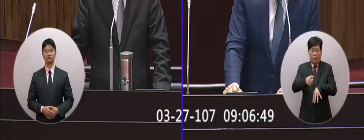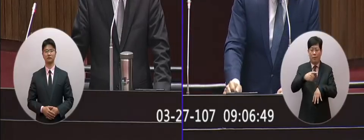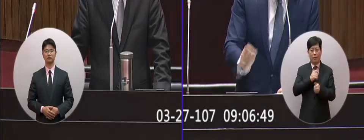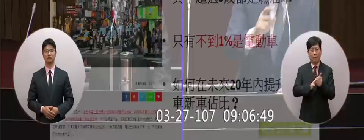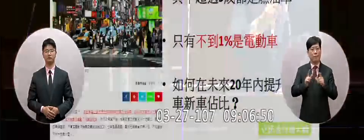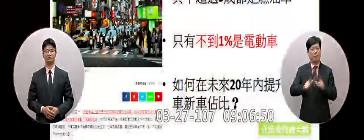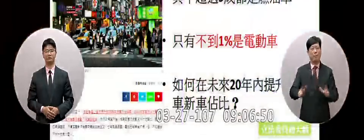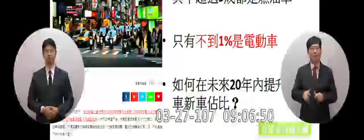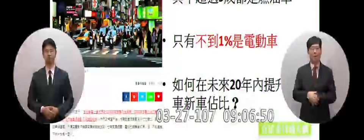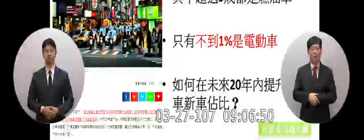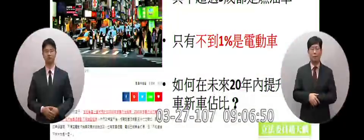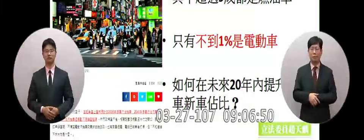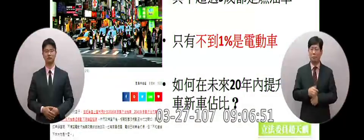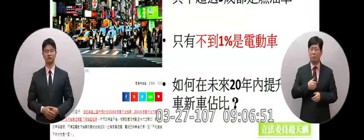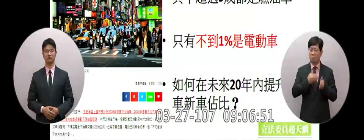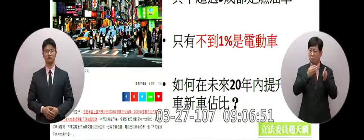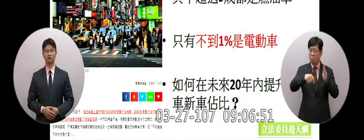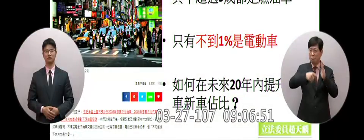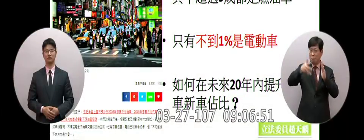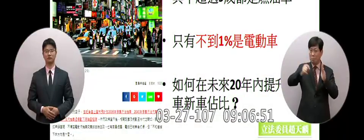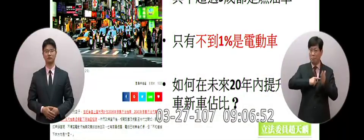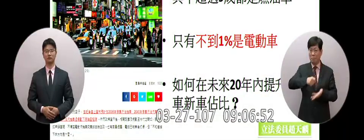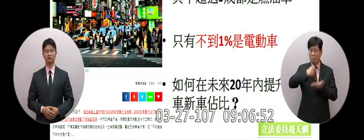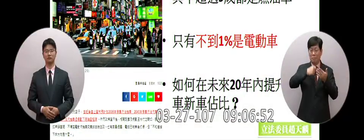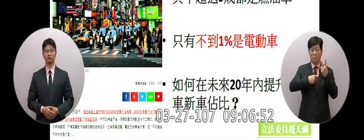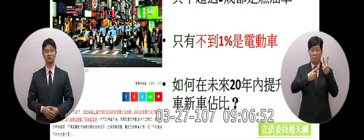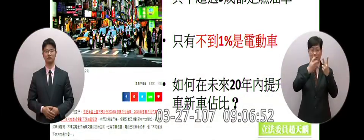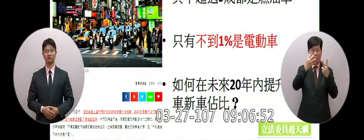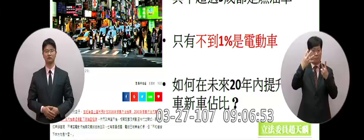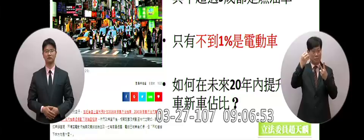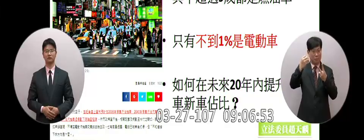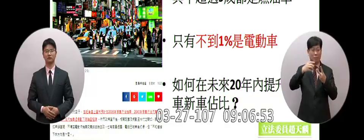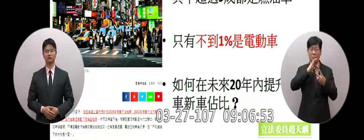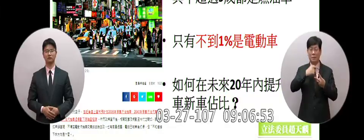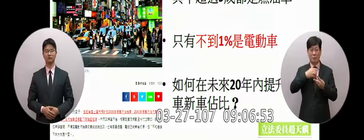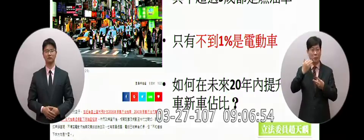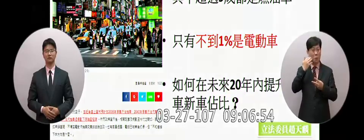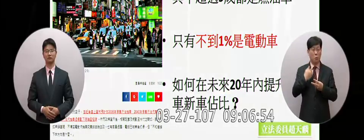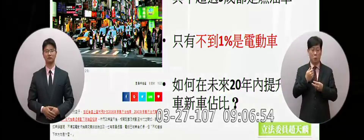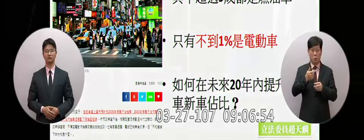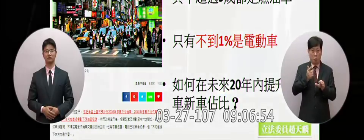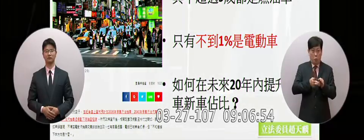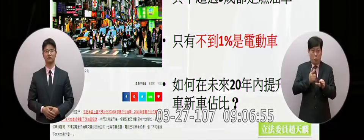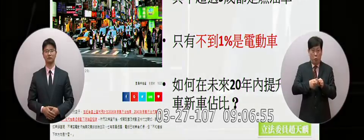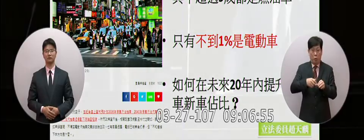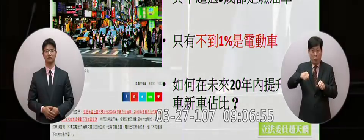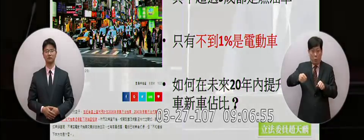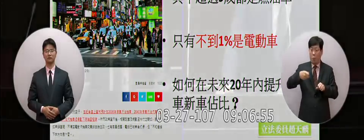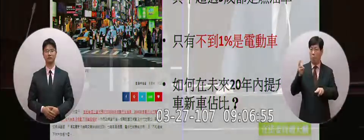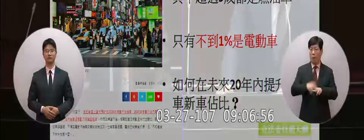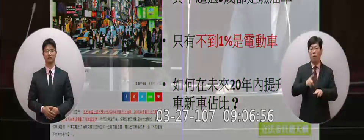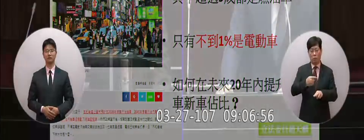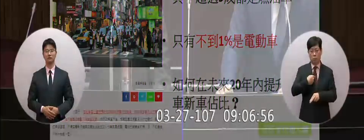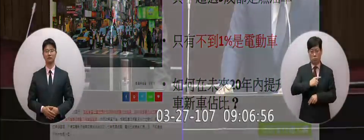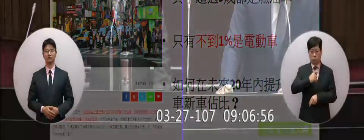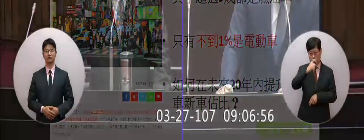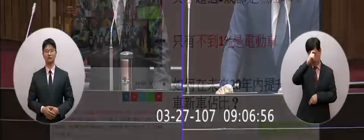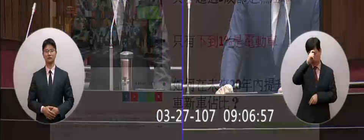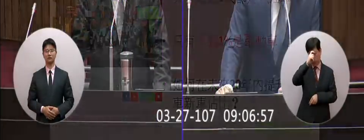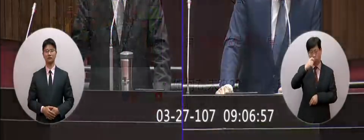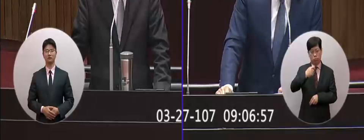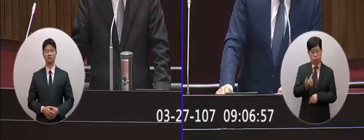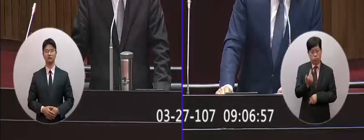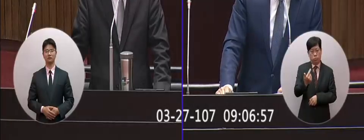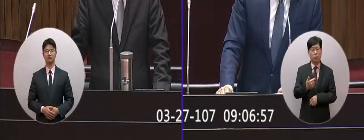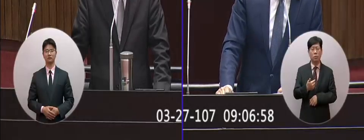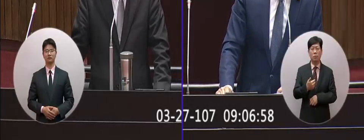我们就对于这个院长您提出的哈，这个2040禁售燃油车，期待就相当高了。好，那期待相当高的过程当中